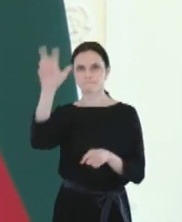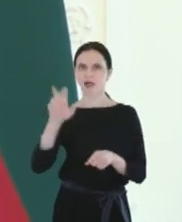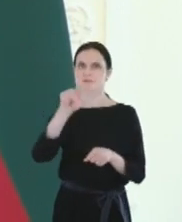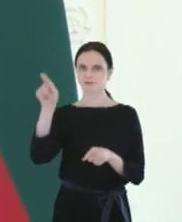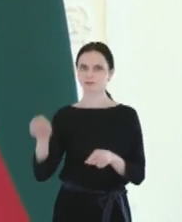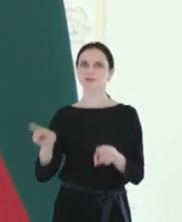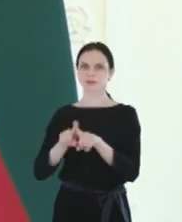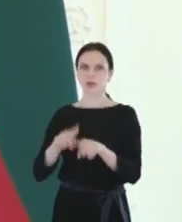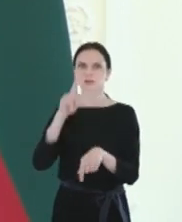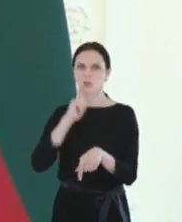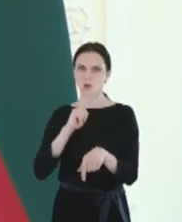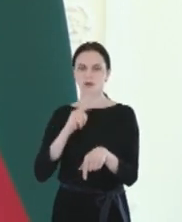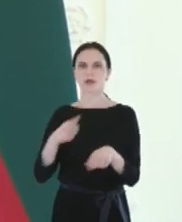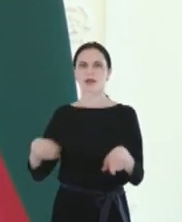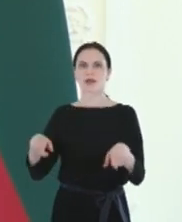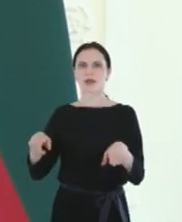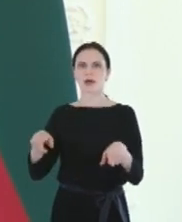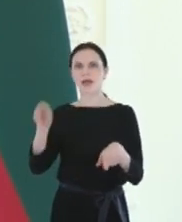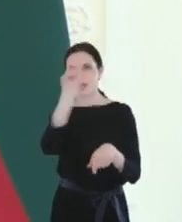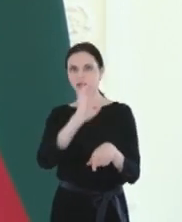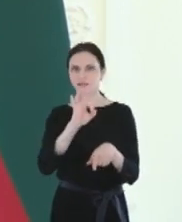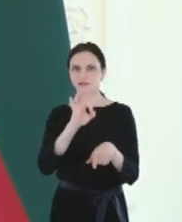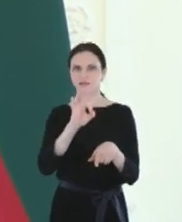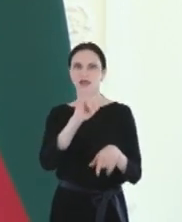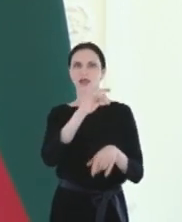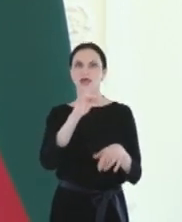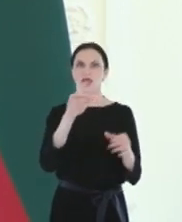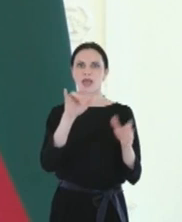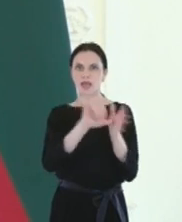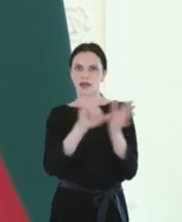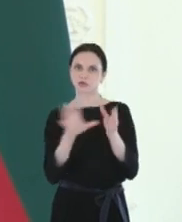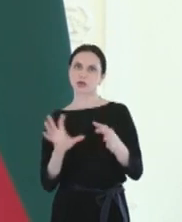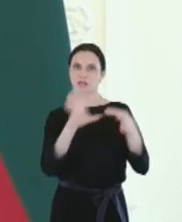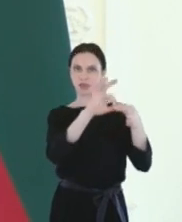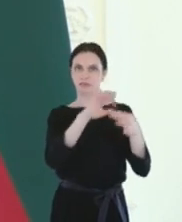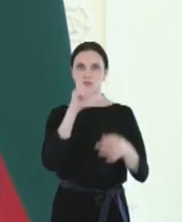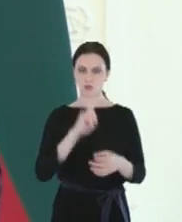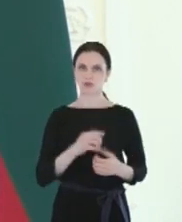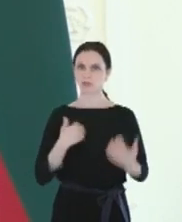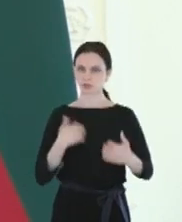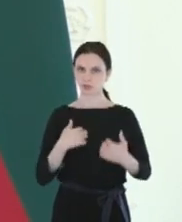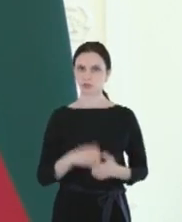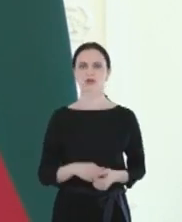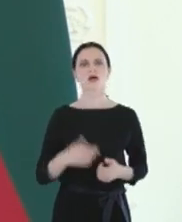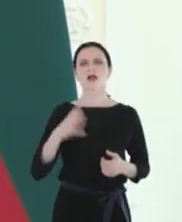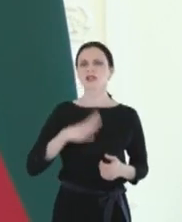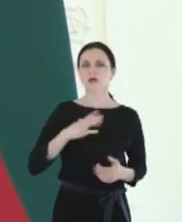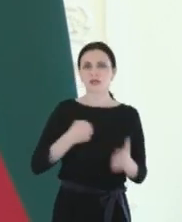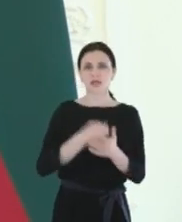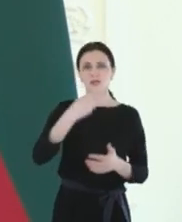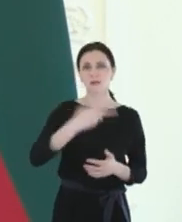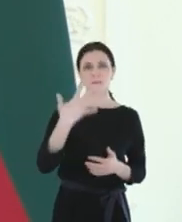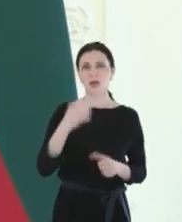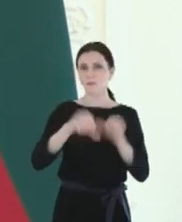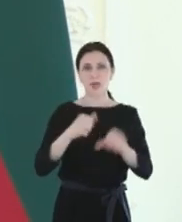valstybėmis greitesnės sinchronizacijos su ES elektros tinklais. Negalime laukti iki